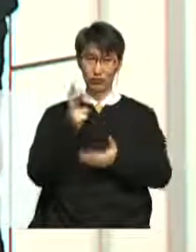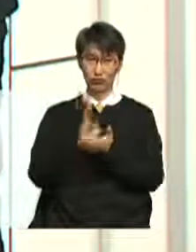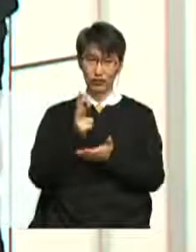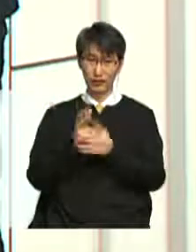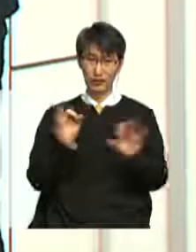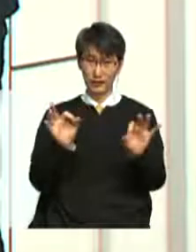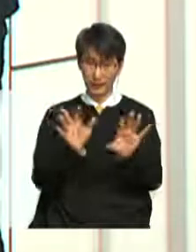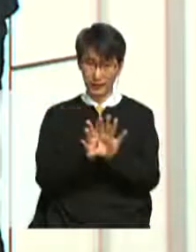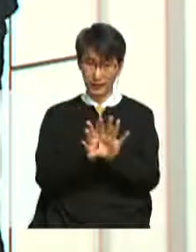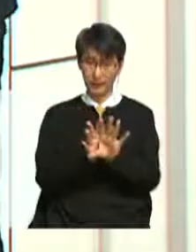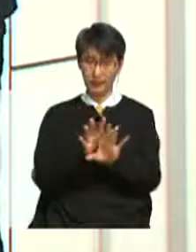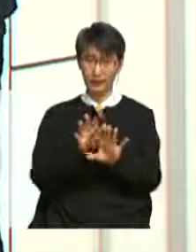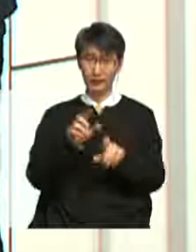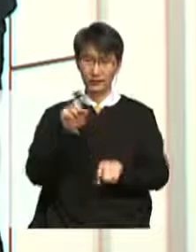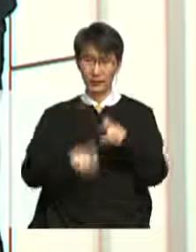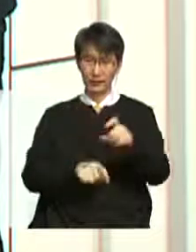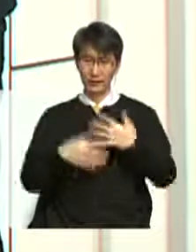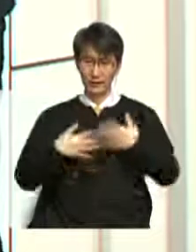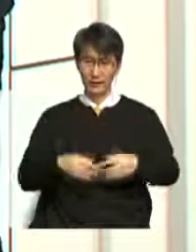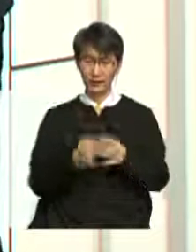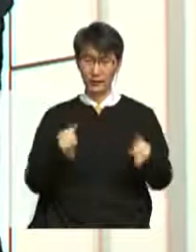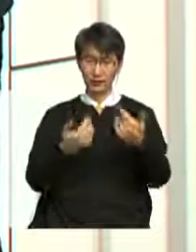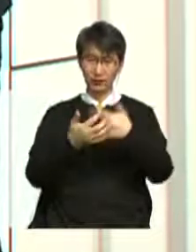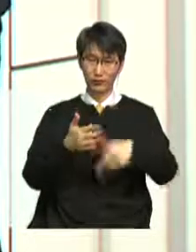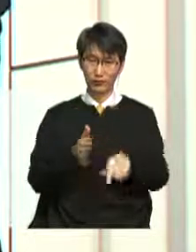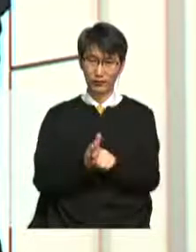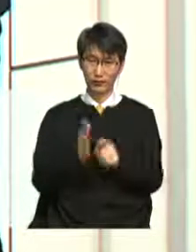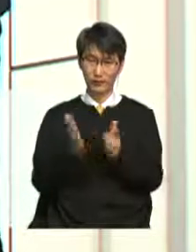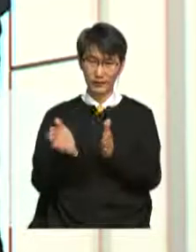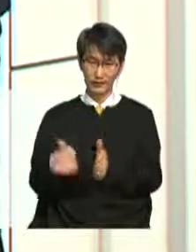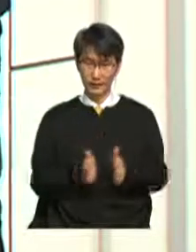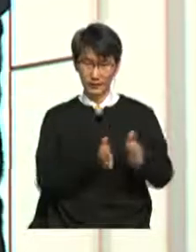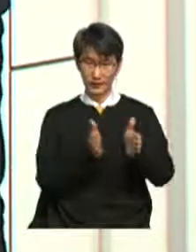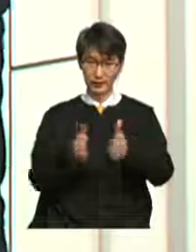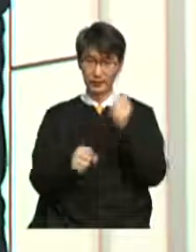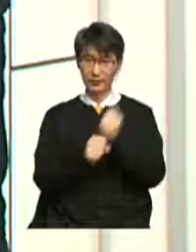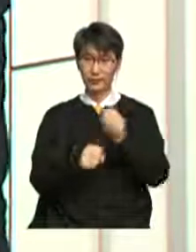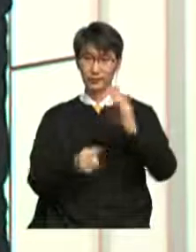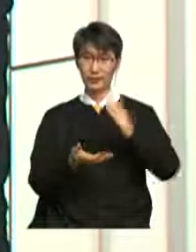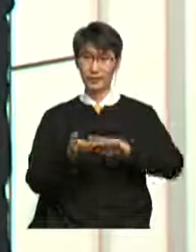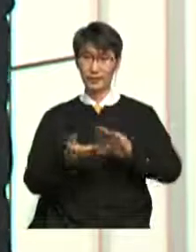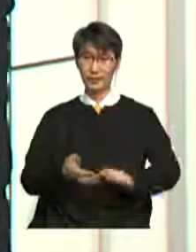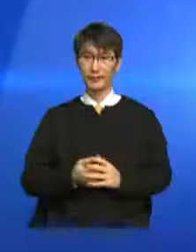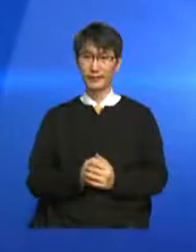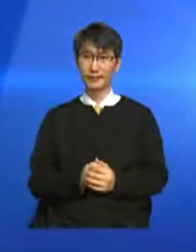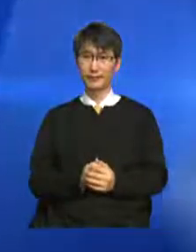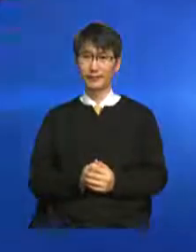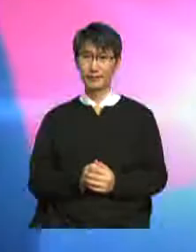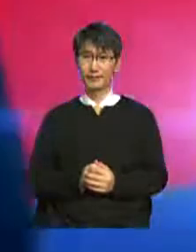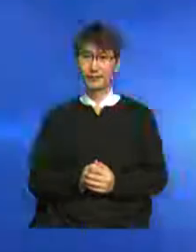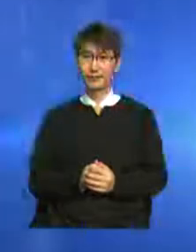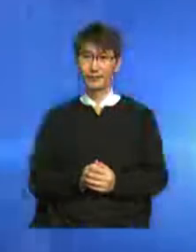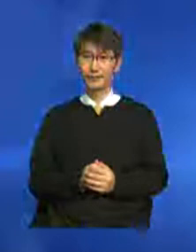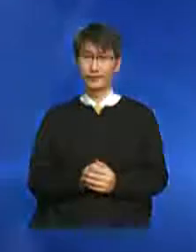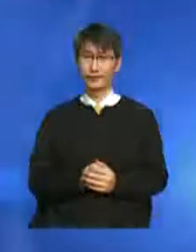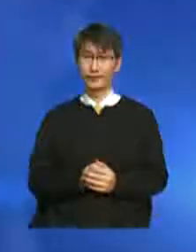주차장이 사라지고 이 보행 약자들을 위한 무장의 산책로도 조성됩니다. 앵커 리포트입니다.